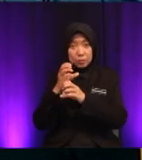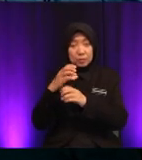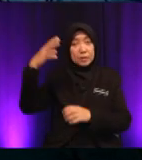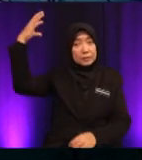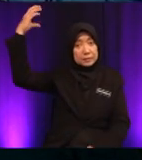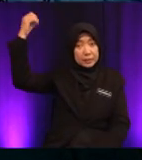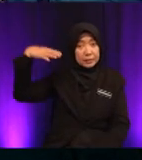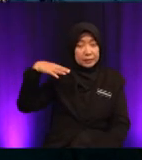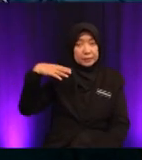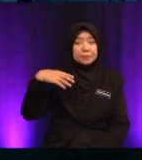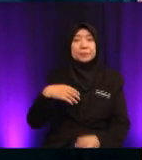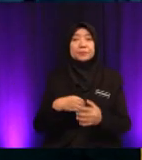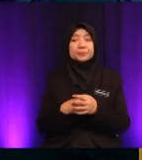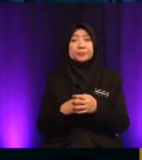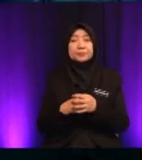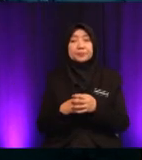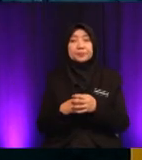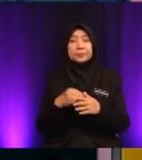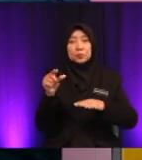400 hingga 700